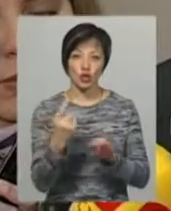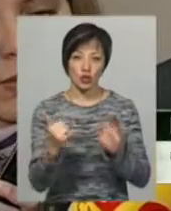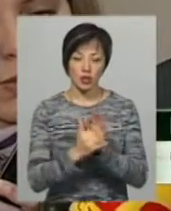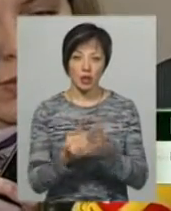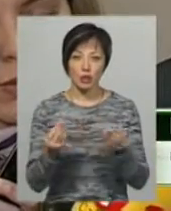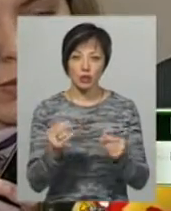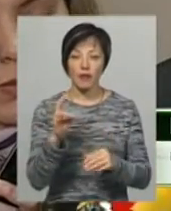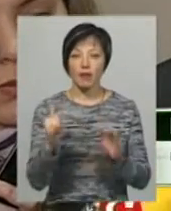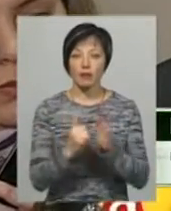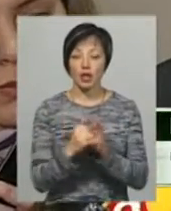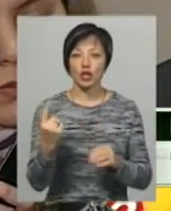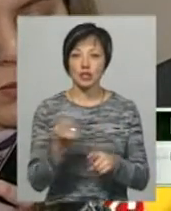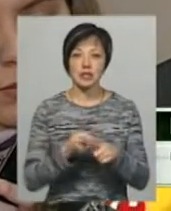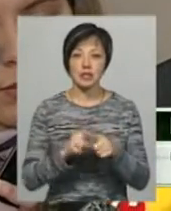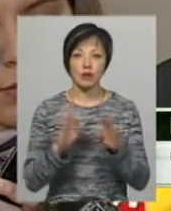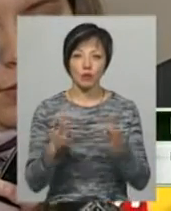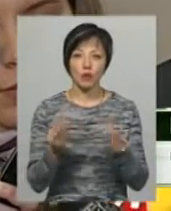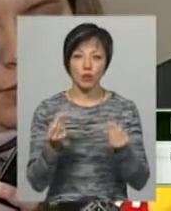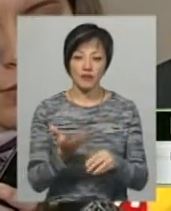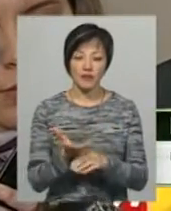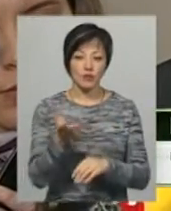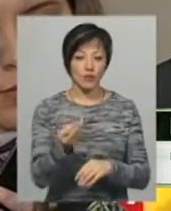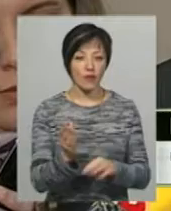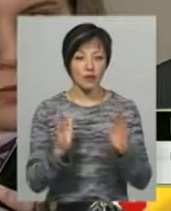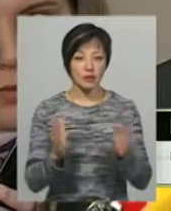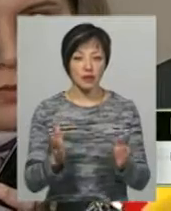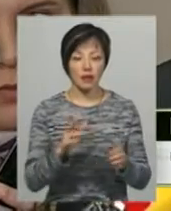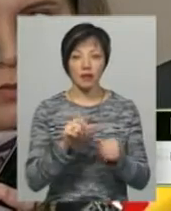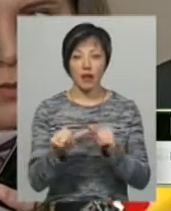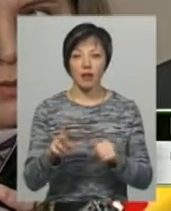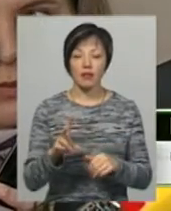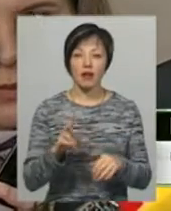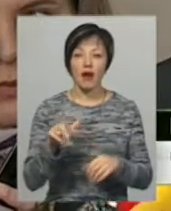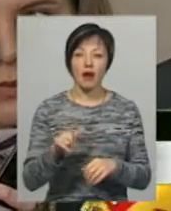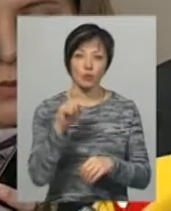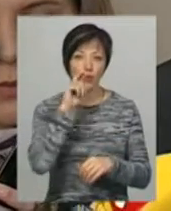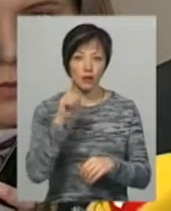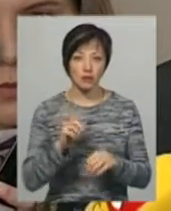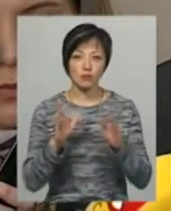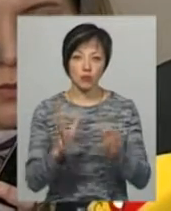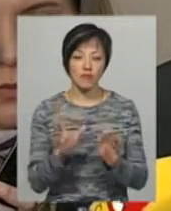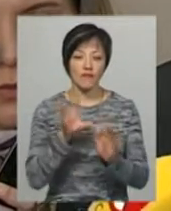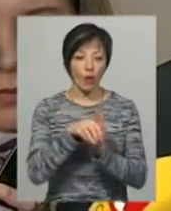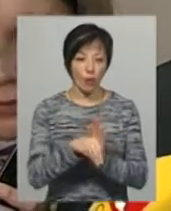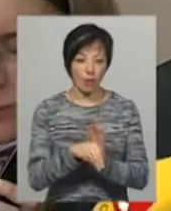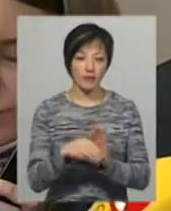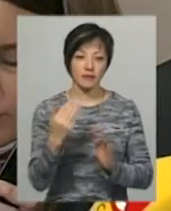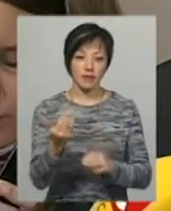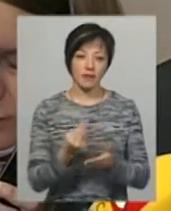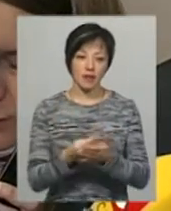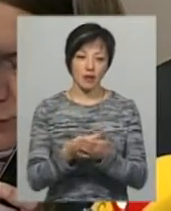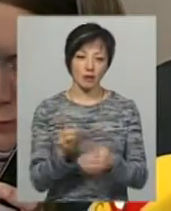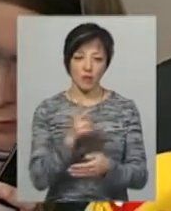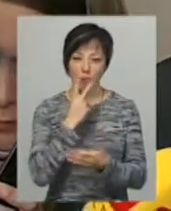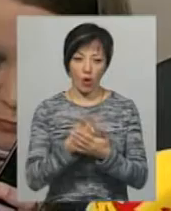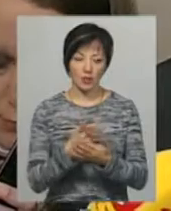на лічильники – це будуть кошти, які будуть фінансуватися з НАК «Нафтогазу України» і які будуть враховані в їх фінансові